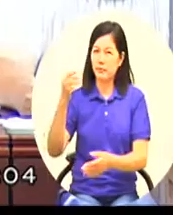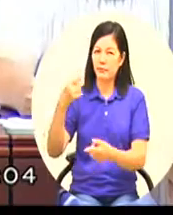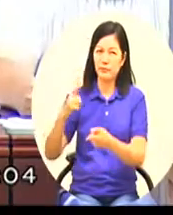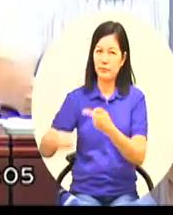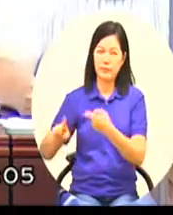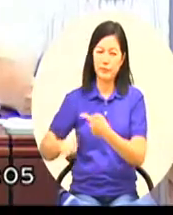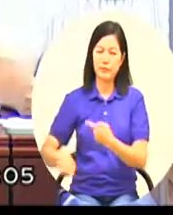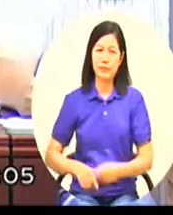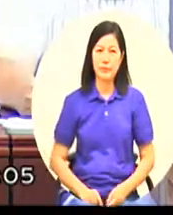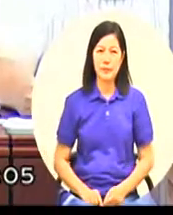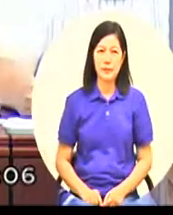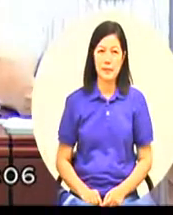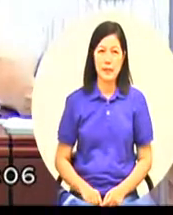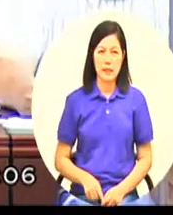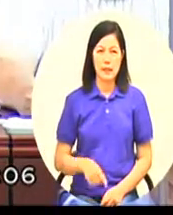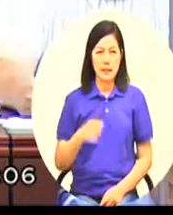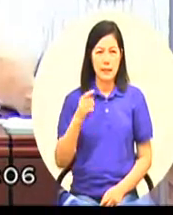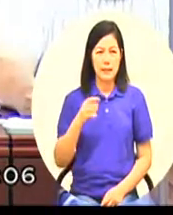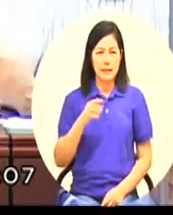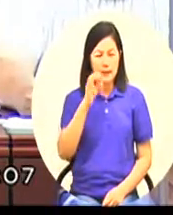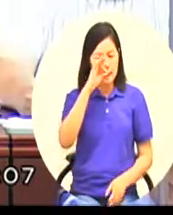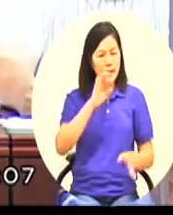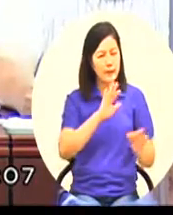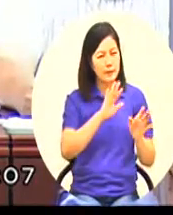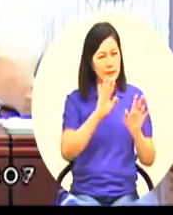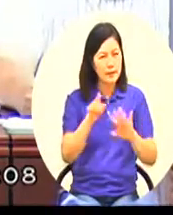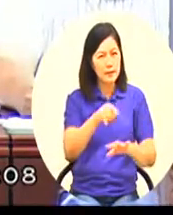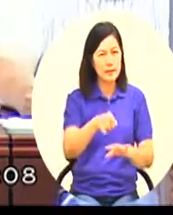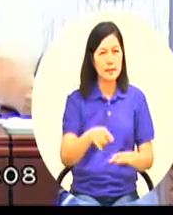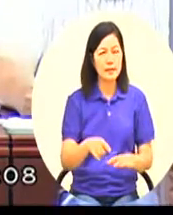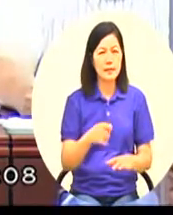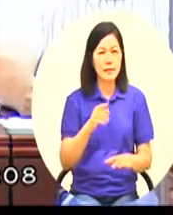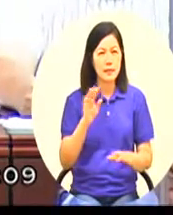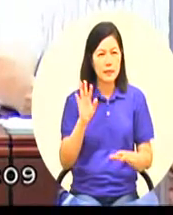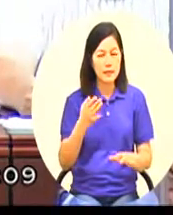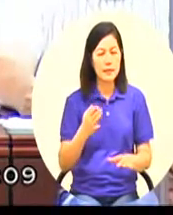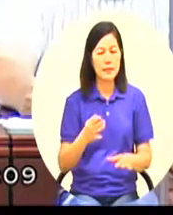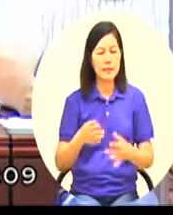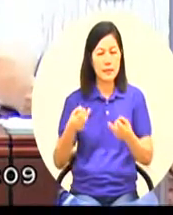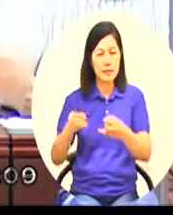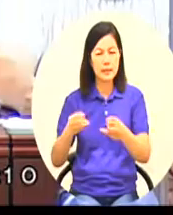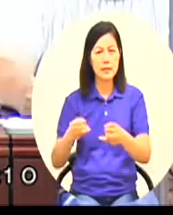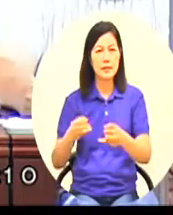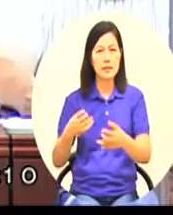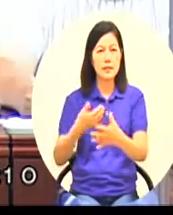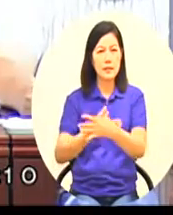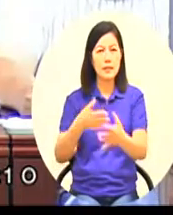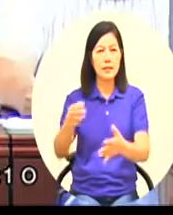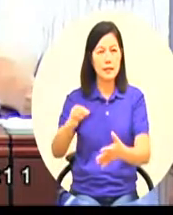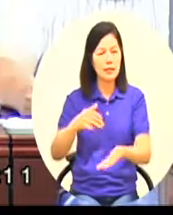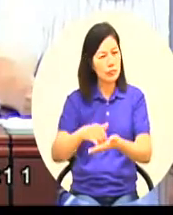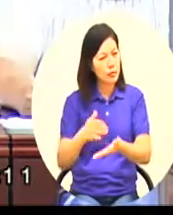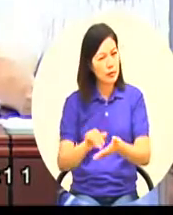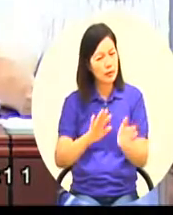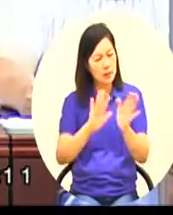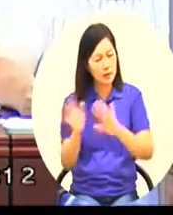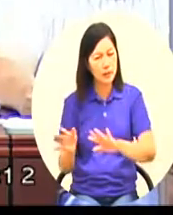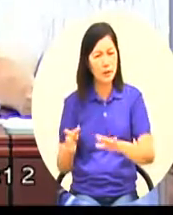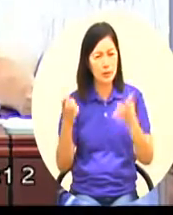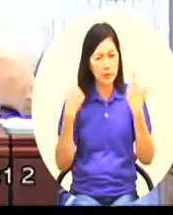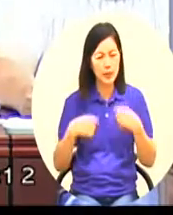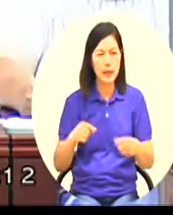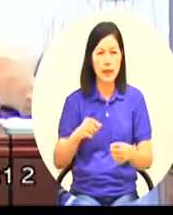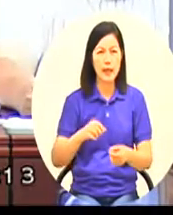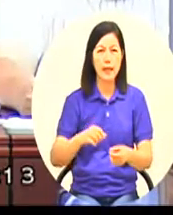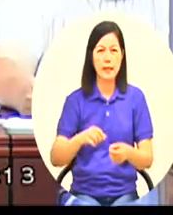们看起来是可行，但是原本他们领的是这个绩效奖金的这一个整个计算的方式跟原先的办法，要